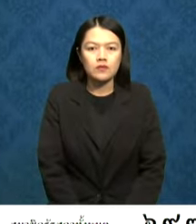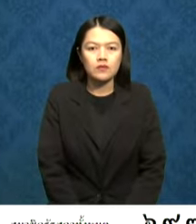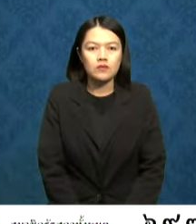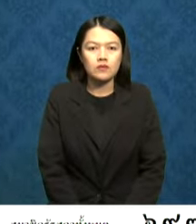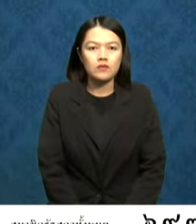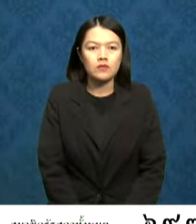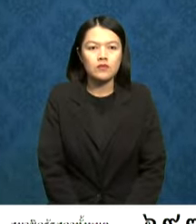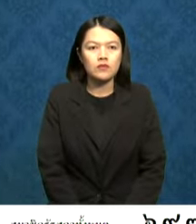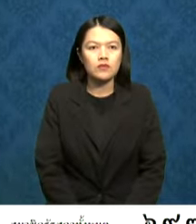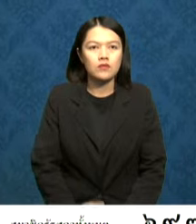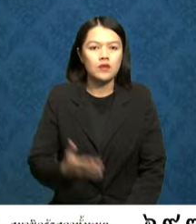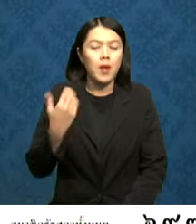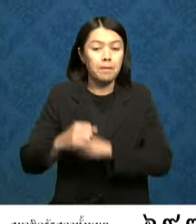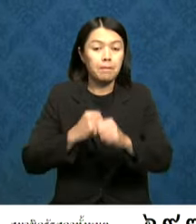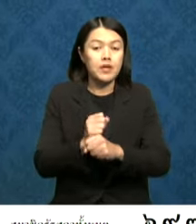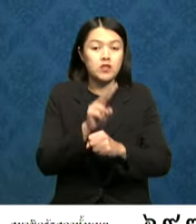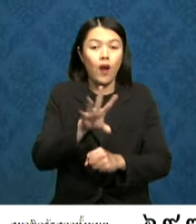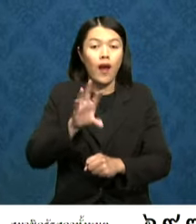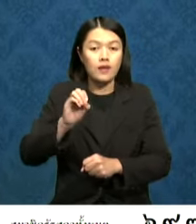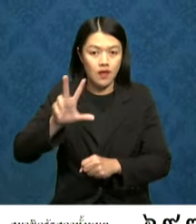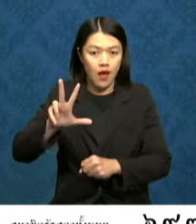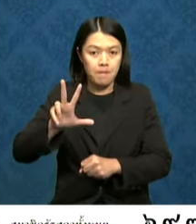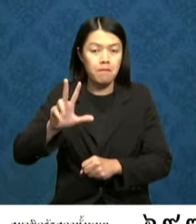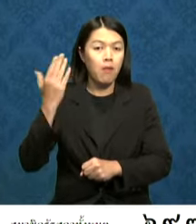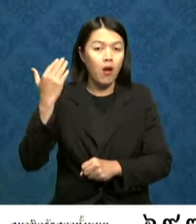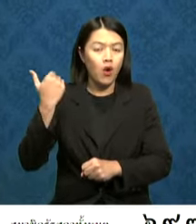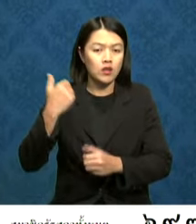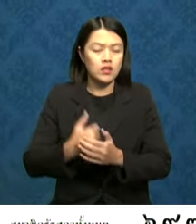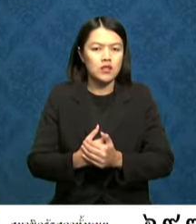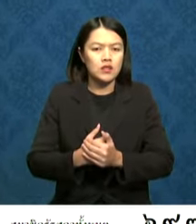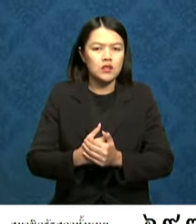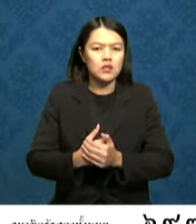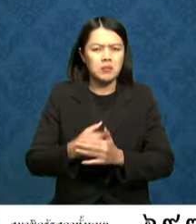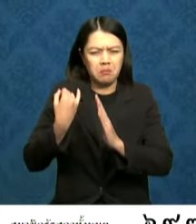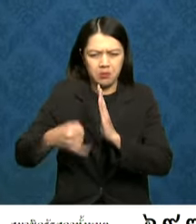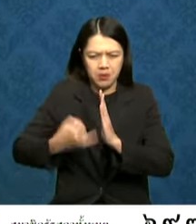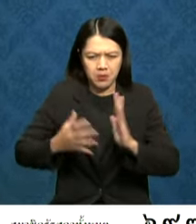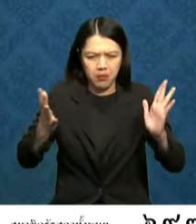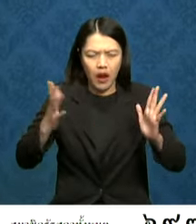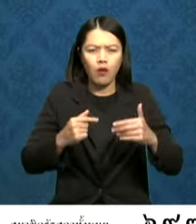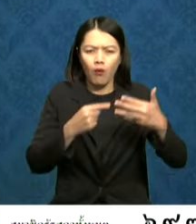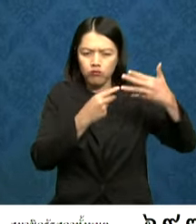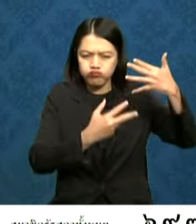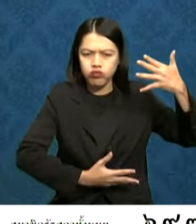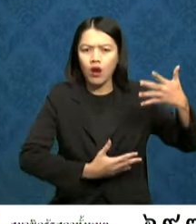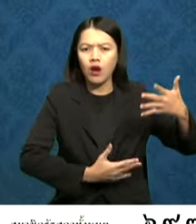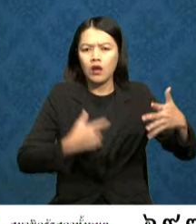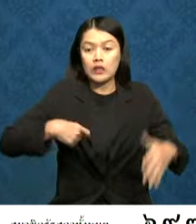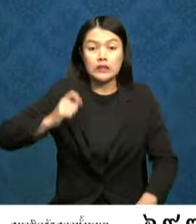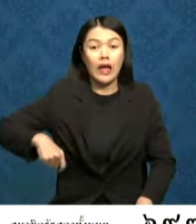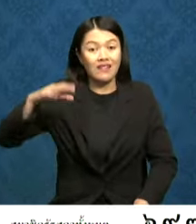มนุมทางการเมืองเมื่อปี53เนี่ยที่ตอนนี้มีคดีจำนวนมากยังค้างคาอยู่ในศาลทห